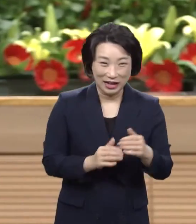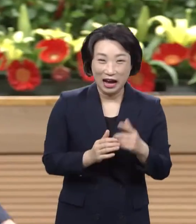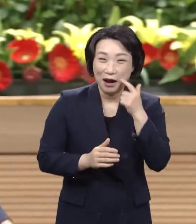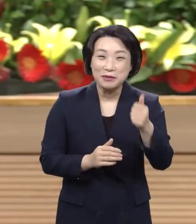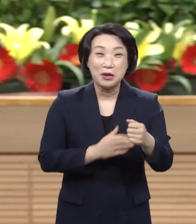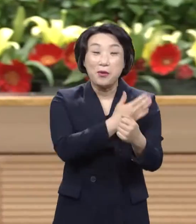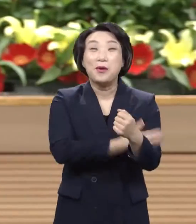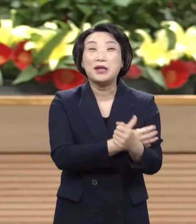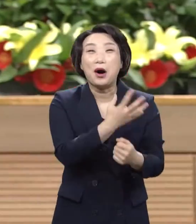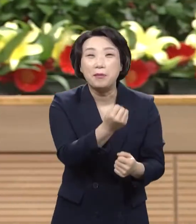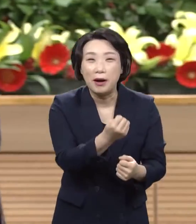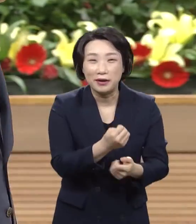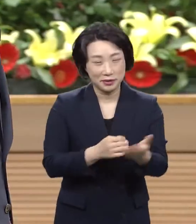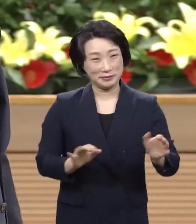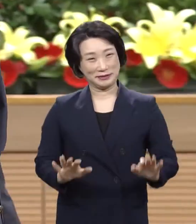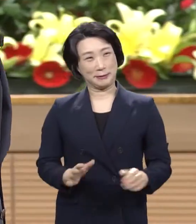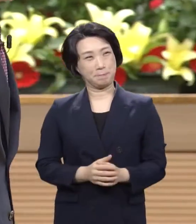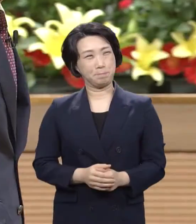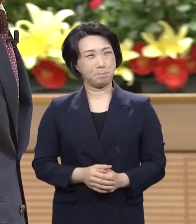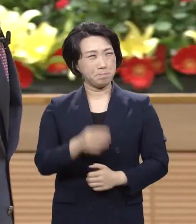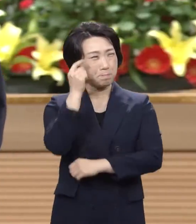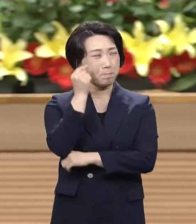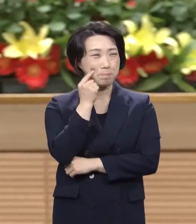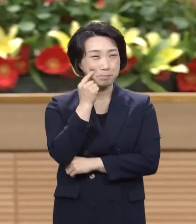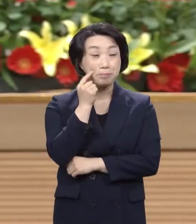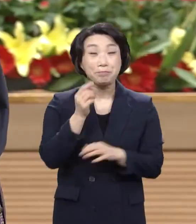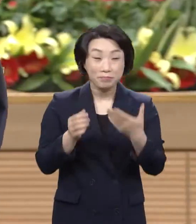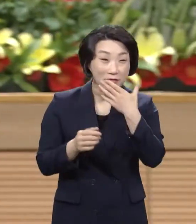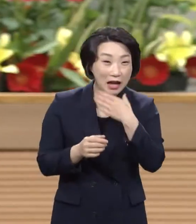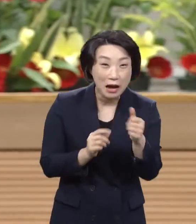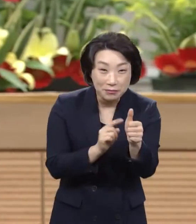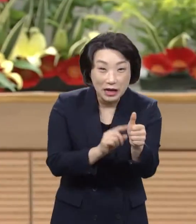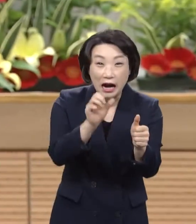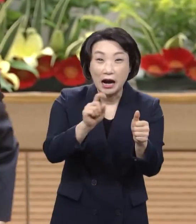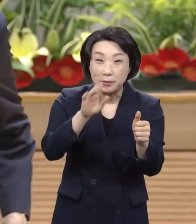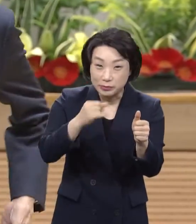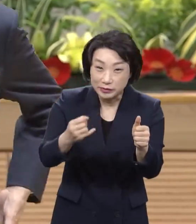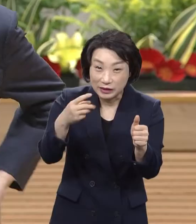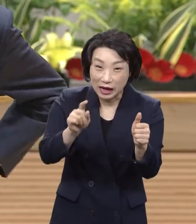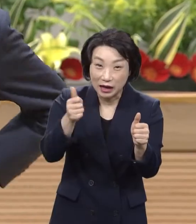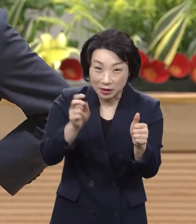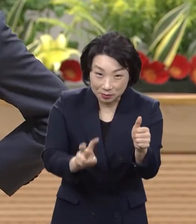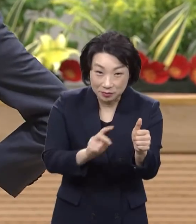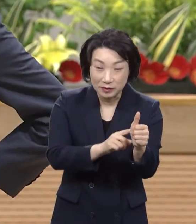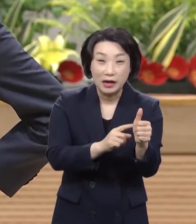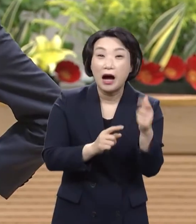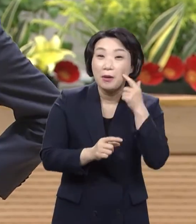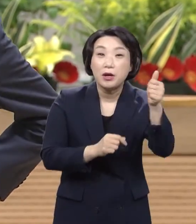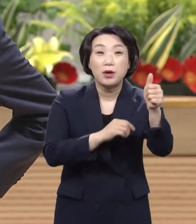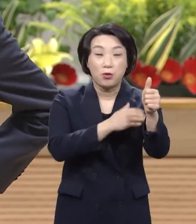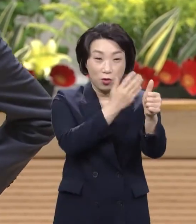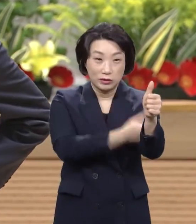아브라함이라고 하는 아버지의 권한이 자식 앞에 어느 정도냐? 우리가 볼 때는